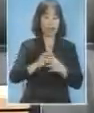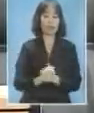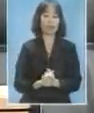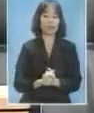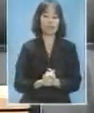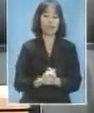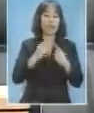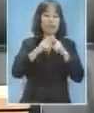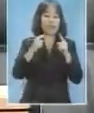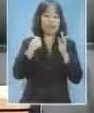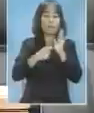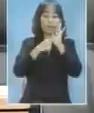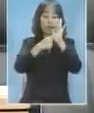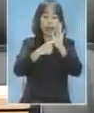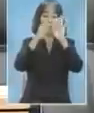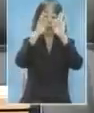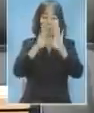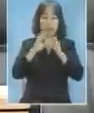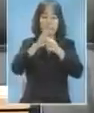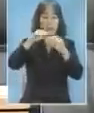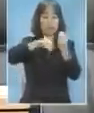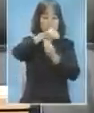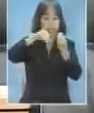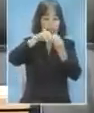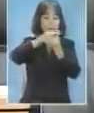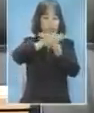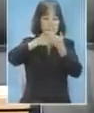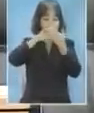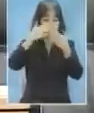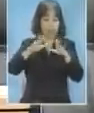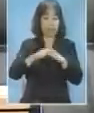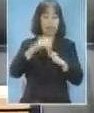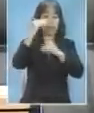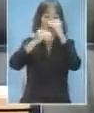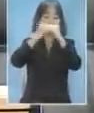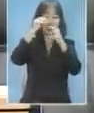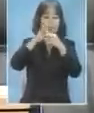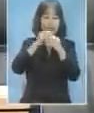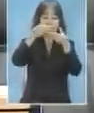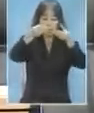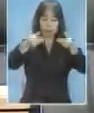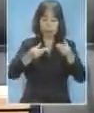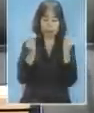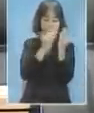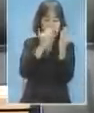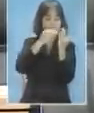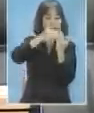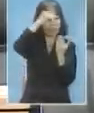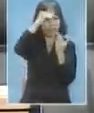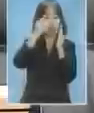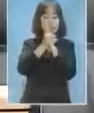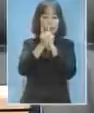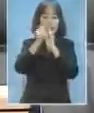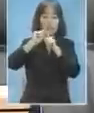ได้คัดเลือกเมืองต้นแบบเมืองสร้างสรรค์ที่เรียกว่า Creative City ไว้เรียบร้อยพัฒนาตำราวิชาเรียนเพื่อให้เกิ